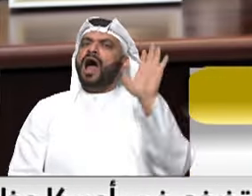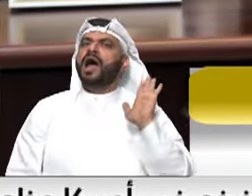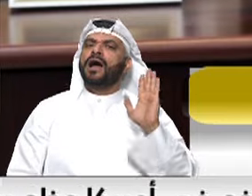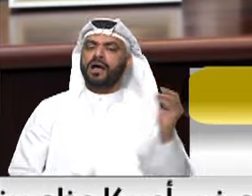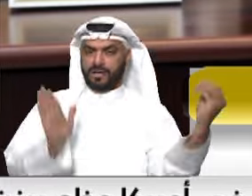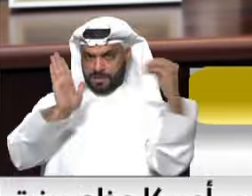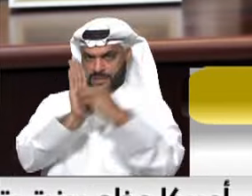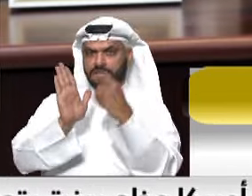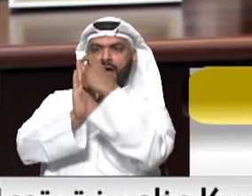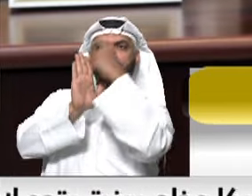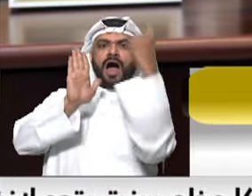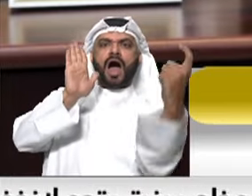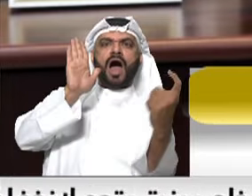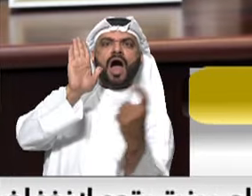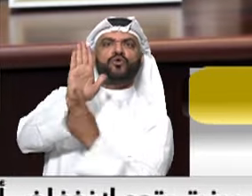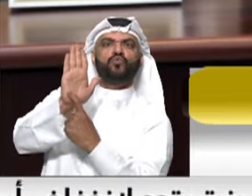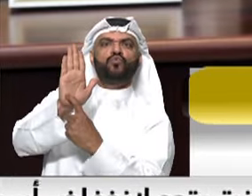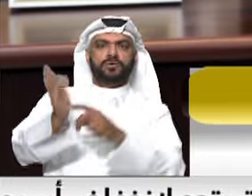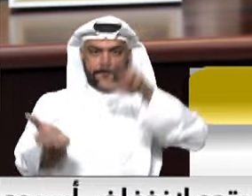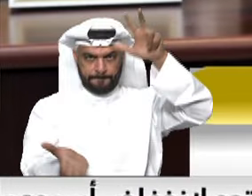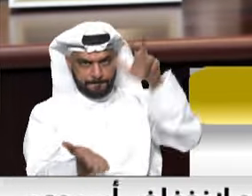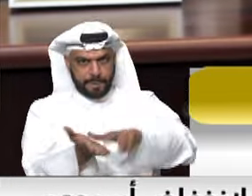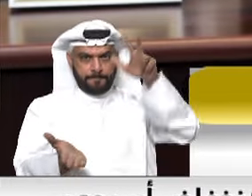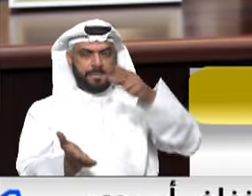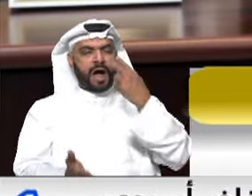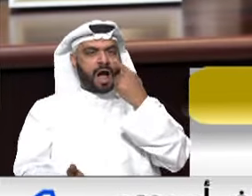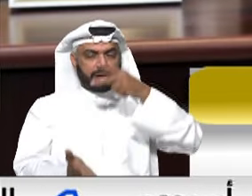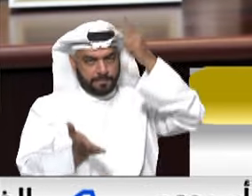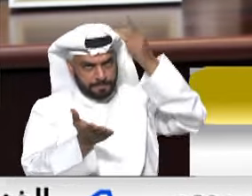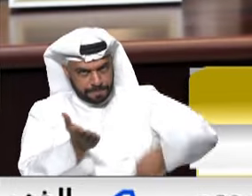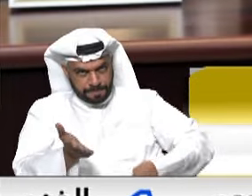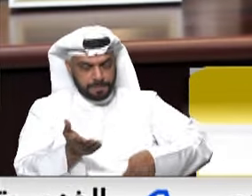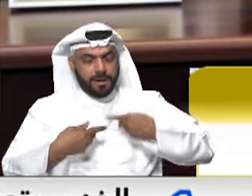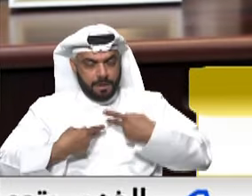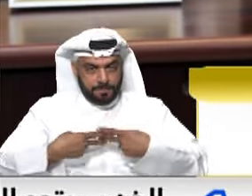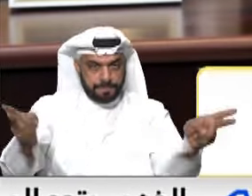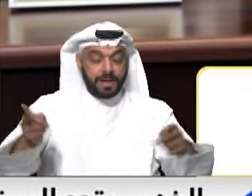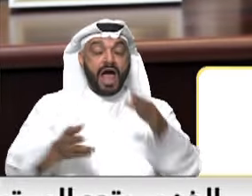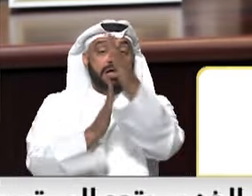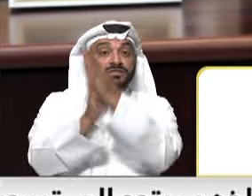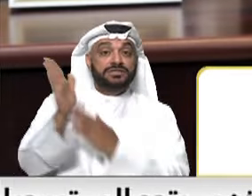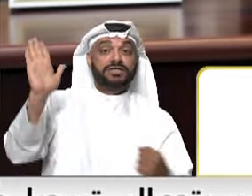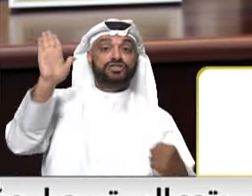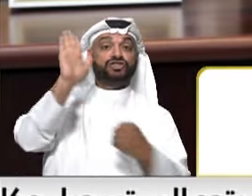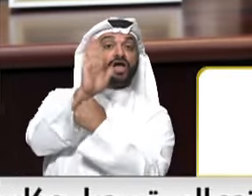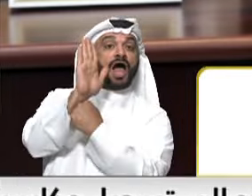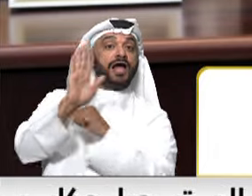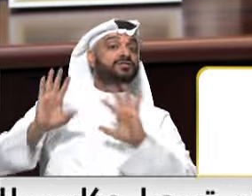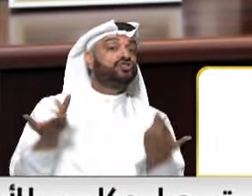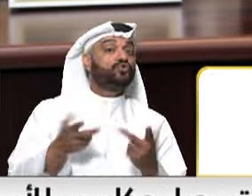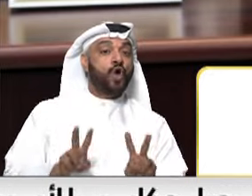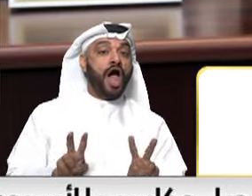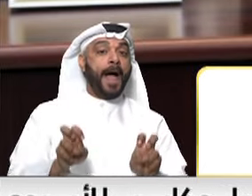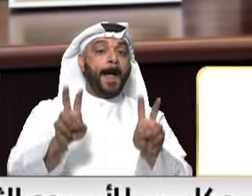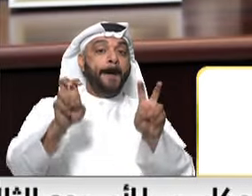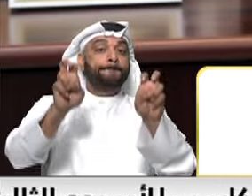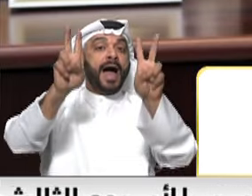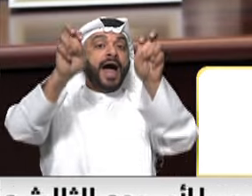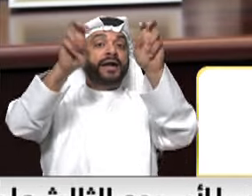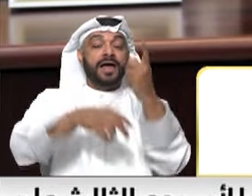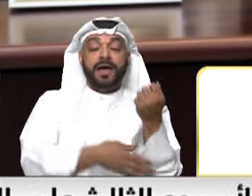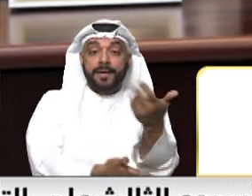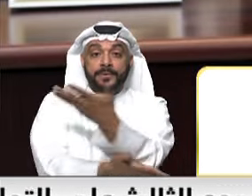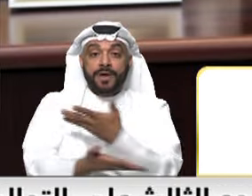قانون يصدر بترخيص العمارة الاستثمارية. ما هو الترخيص؟ نفس ترخيص